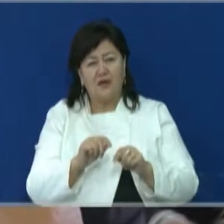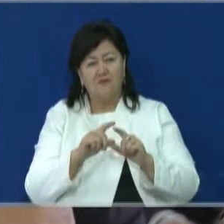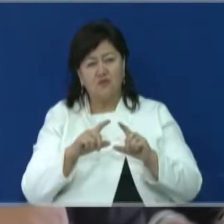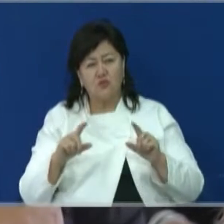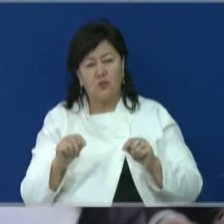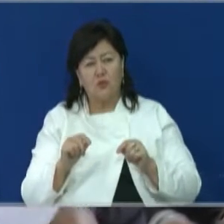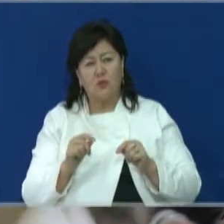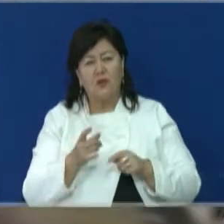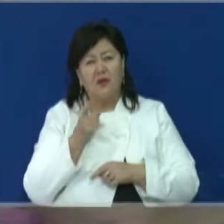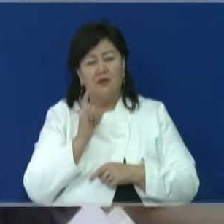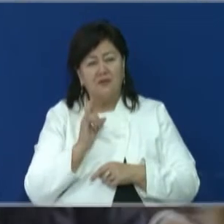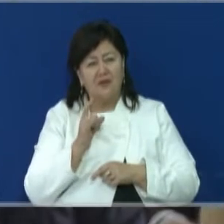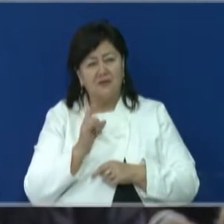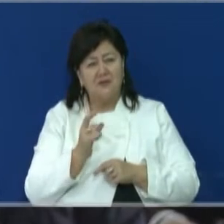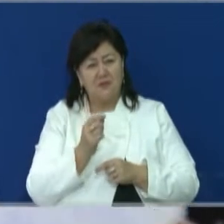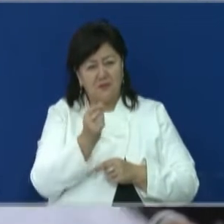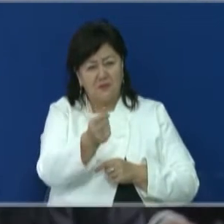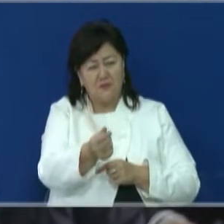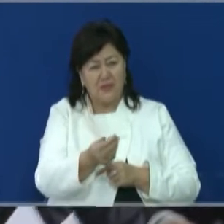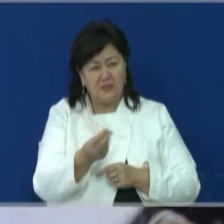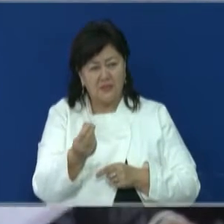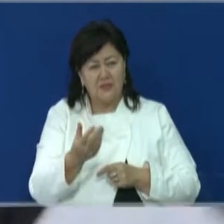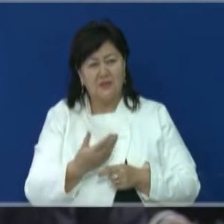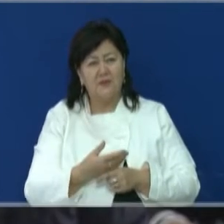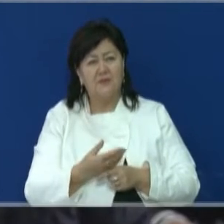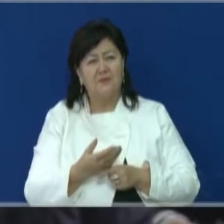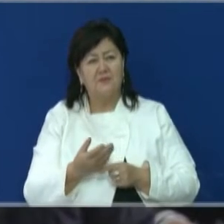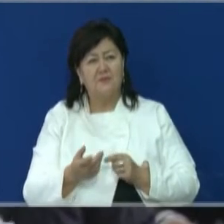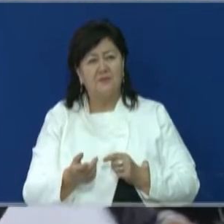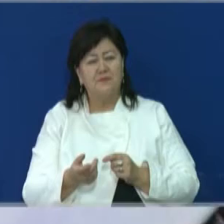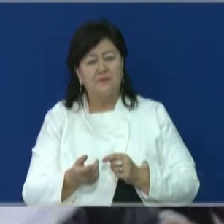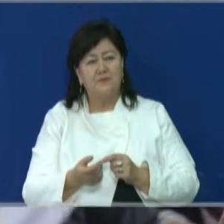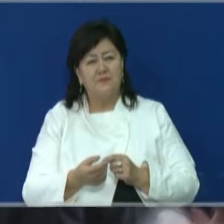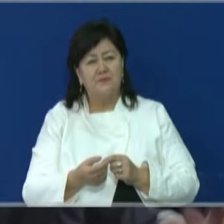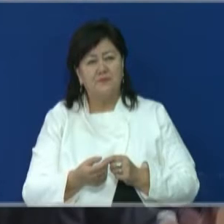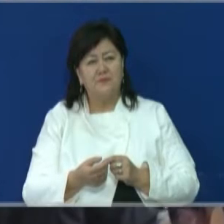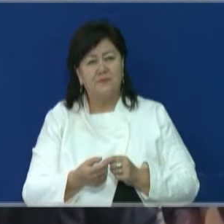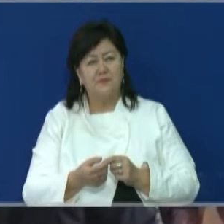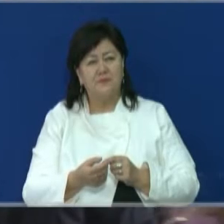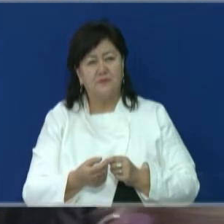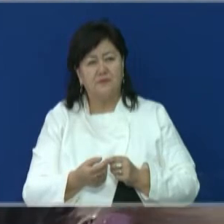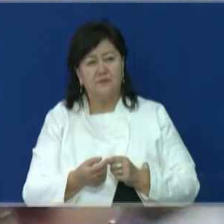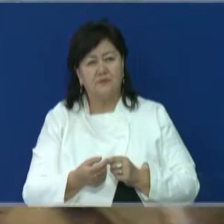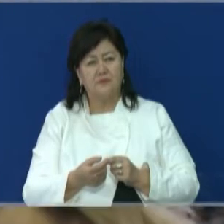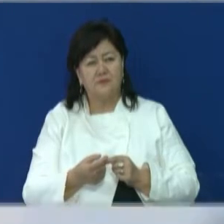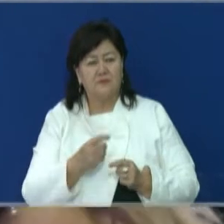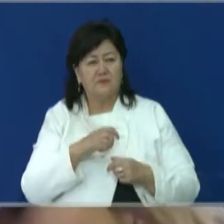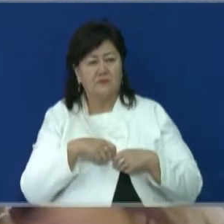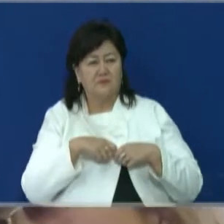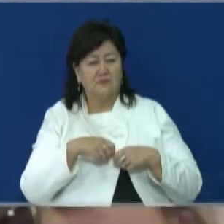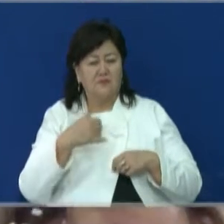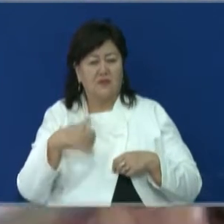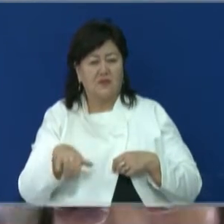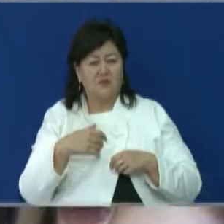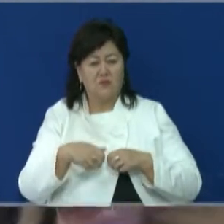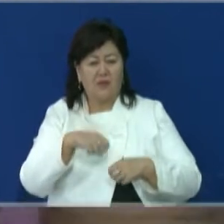көлік жоқ. Сабаққа барғанда балаларымыз келгенде түйме сүзілген, құртқылары жыртылған, сұлқалардың